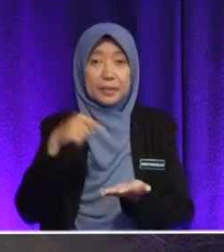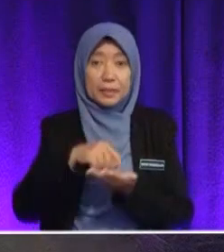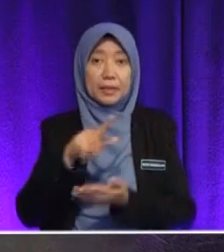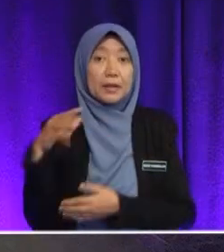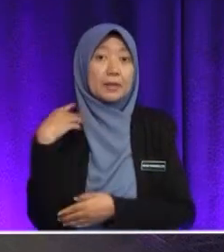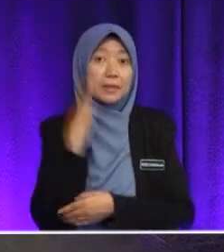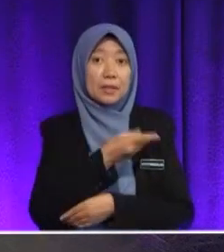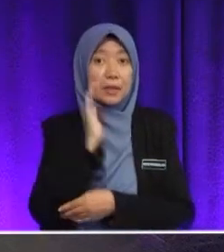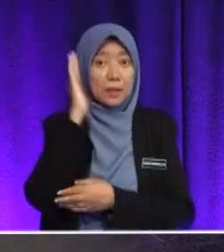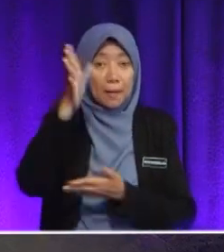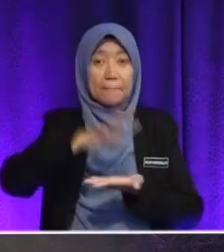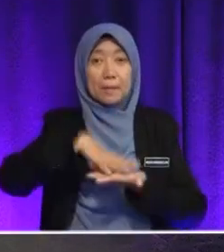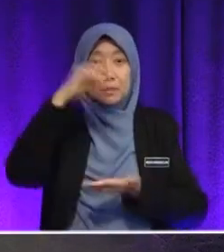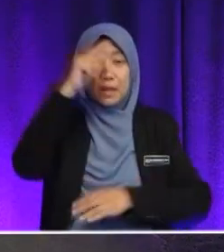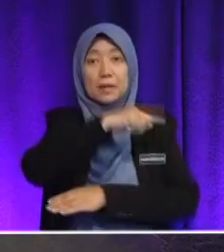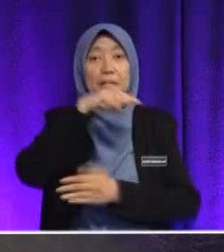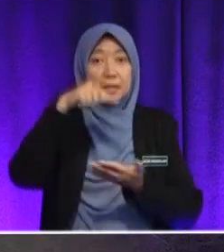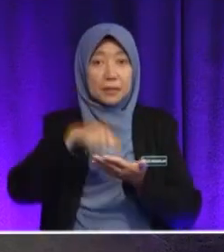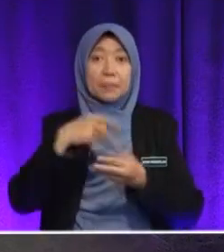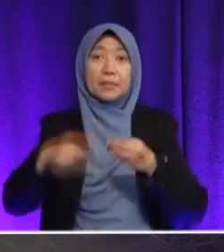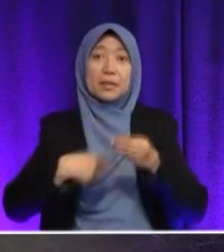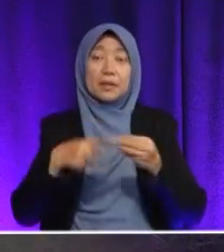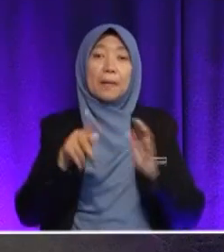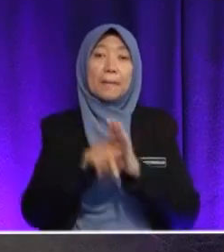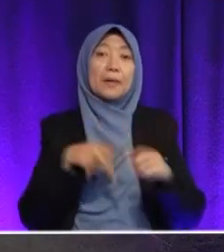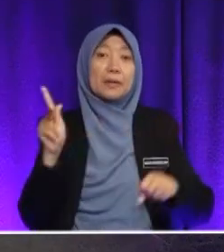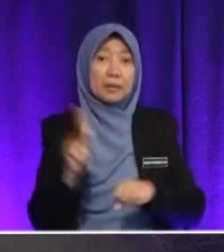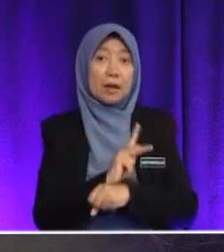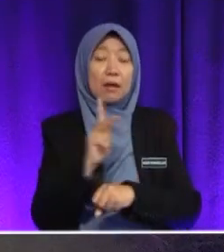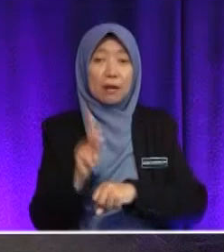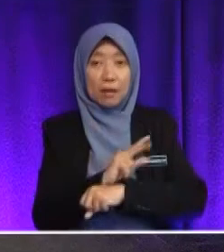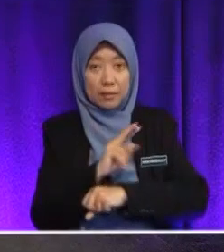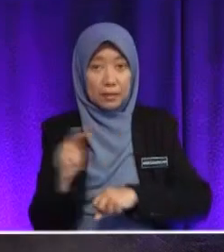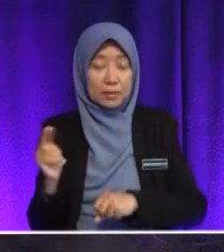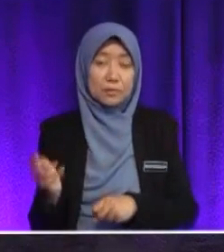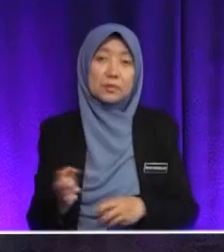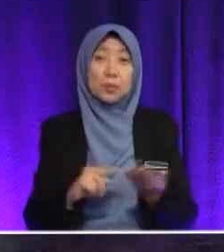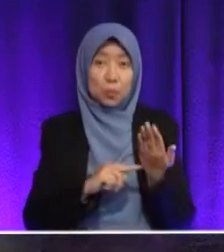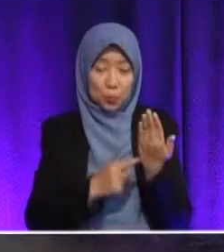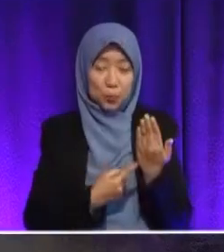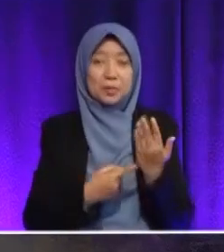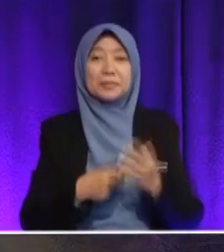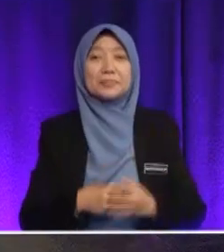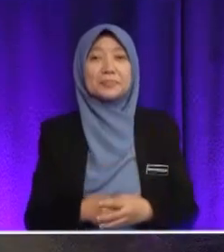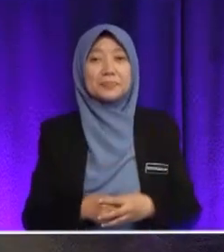kita akan pelajari hari ini tentang pengaratan oh oke bye jungkit keledai Arai